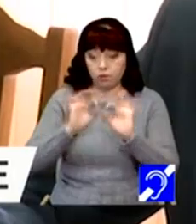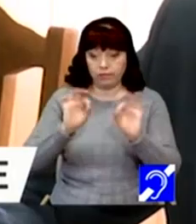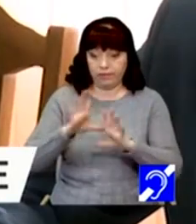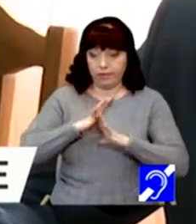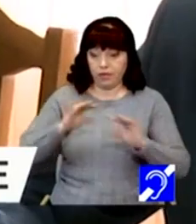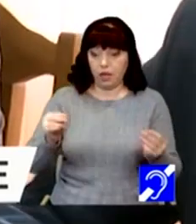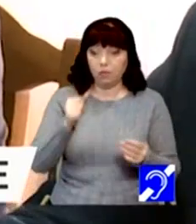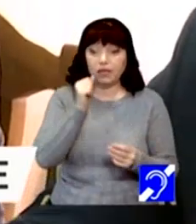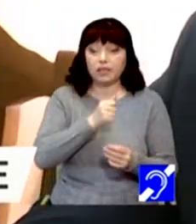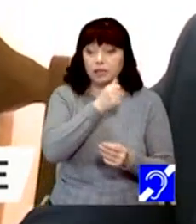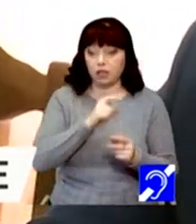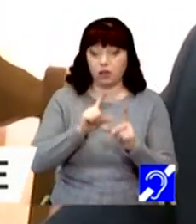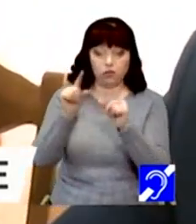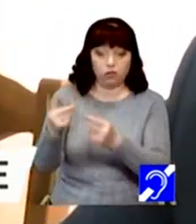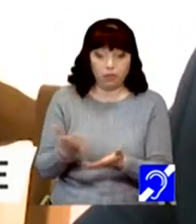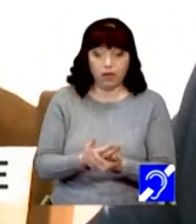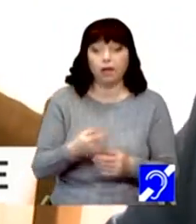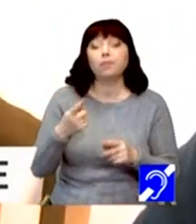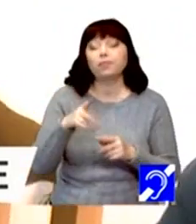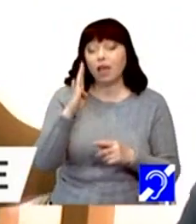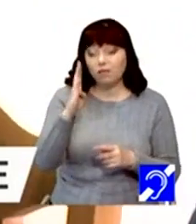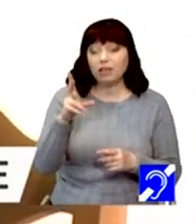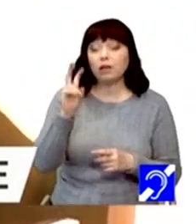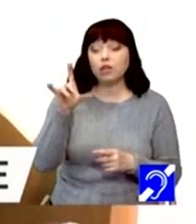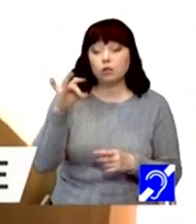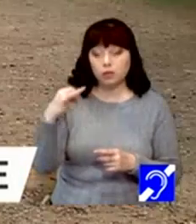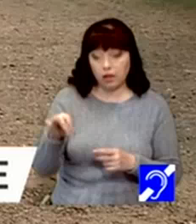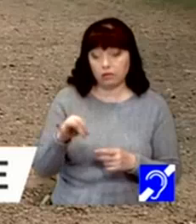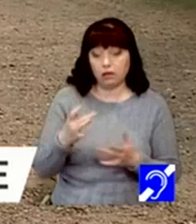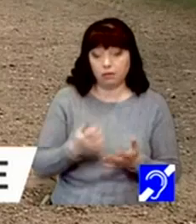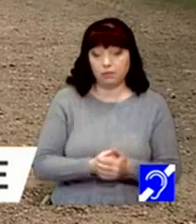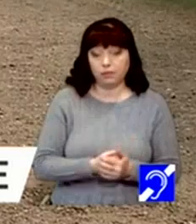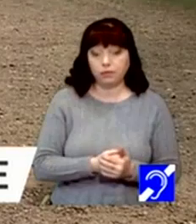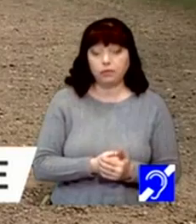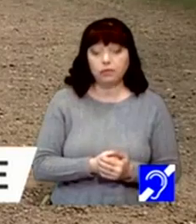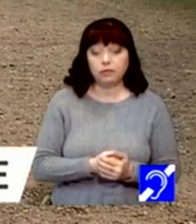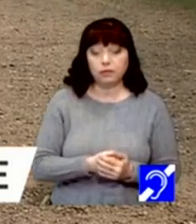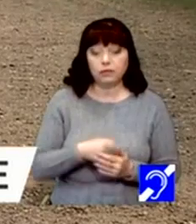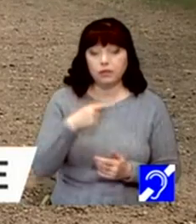întrevederea cu liderul regimului separatist de la tiraspol va din plasma sales key